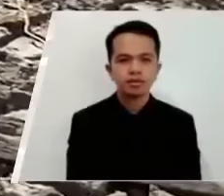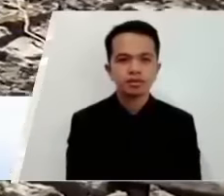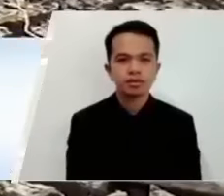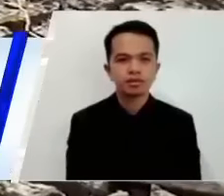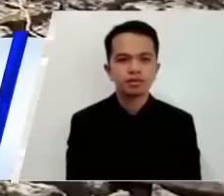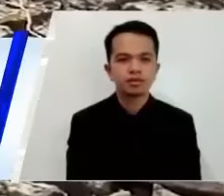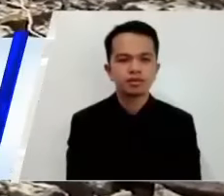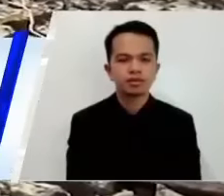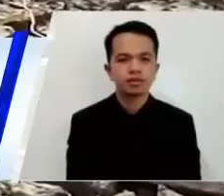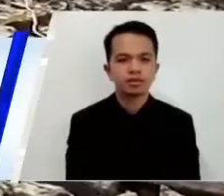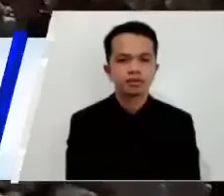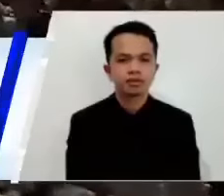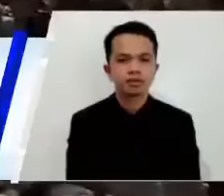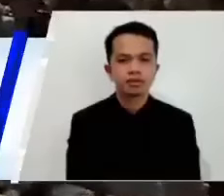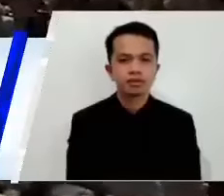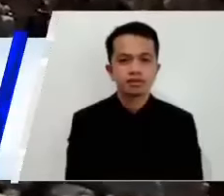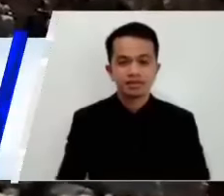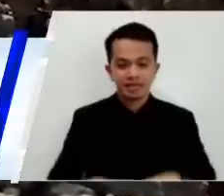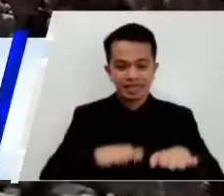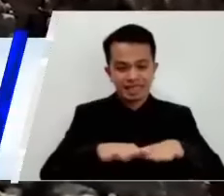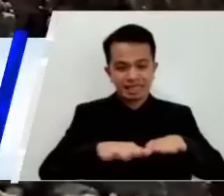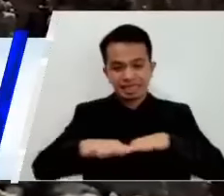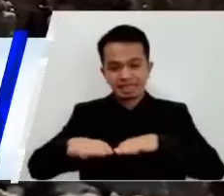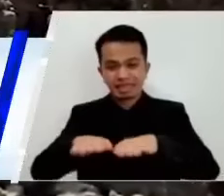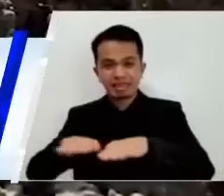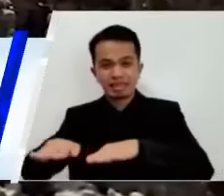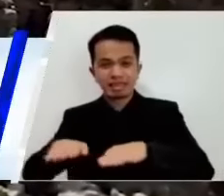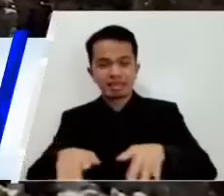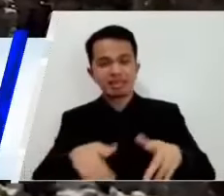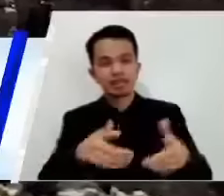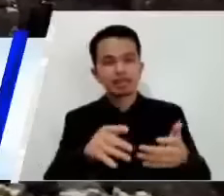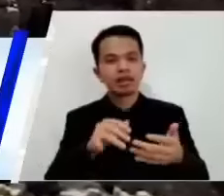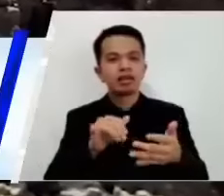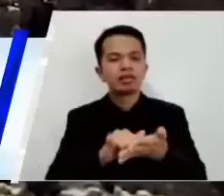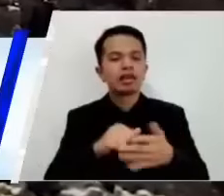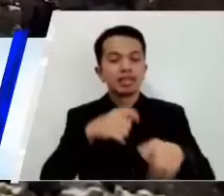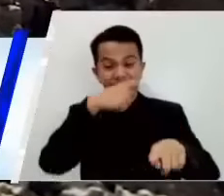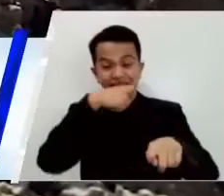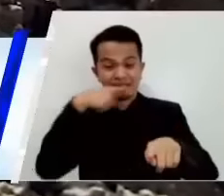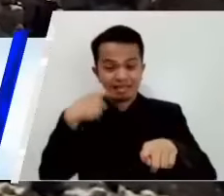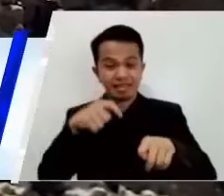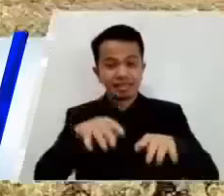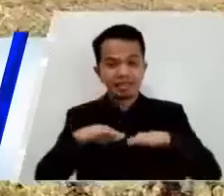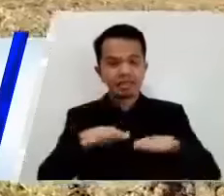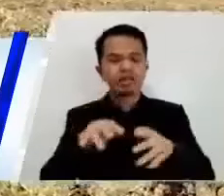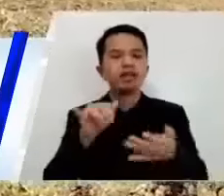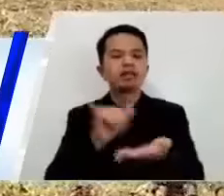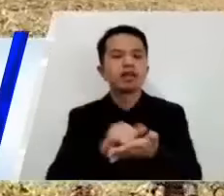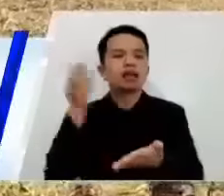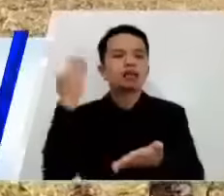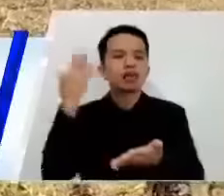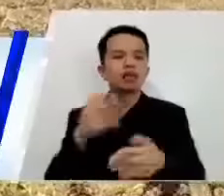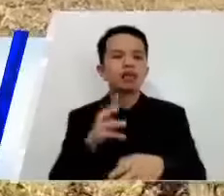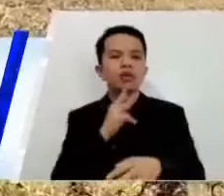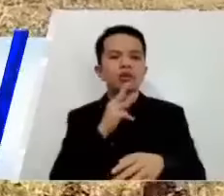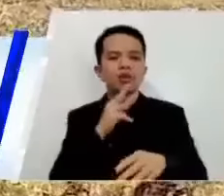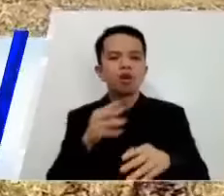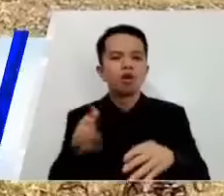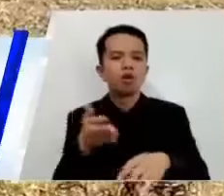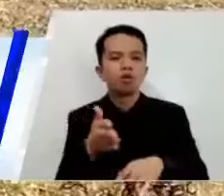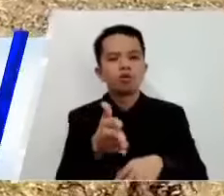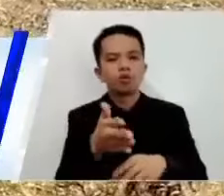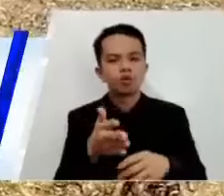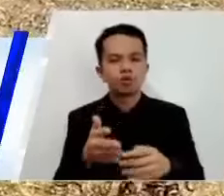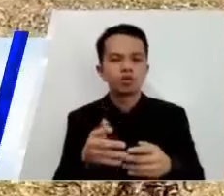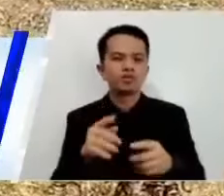Ang bitak-bitak na lupang ito, isa palang dating palaisdaan na natuyot na dahil sa sobrang init. Isa lang ito sa matinding epekto ng El